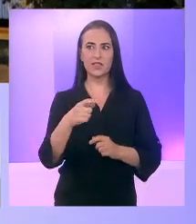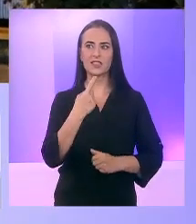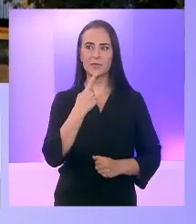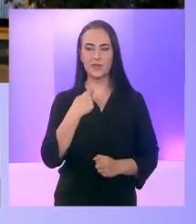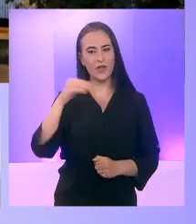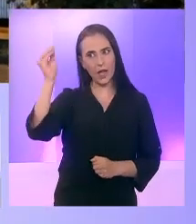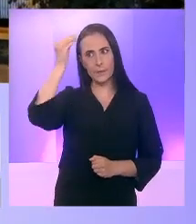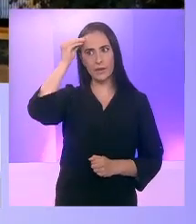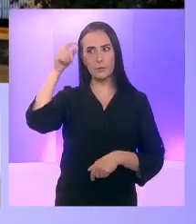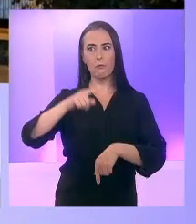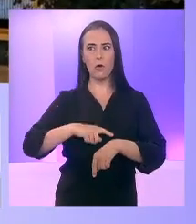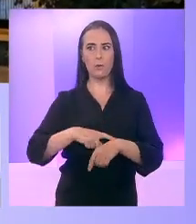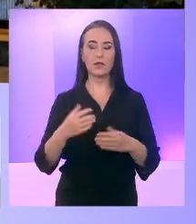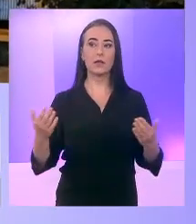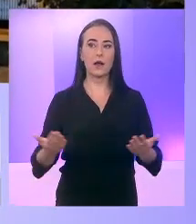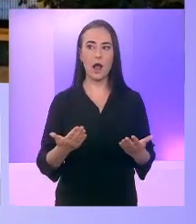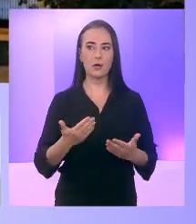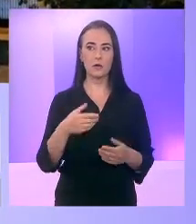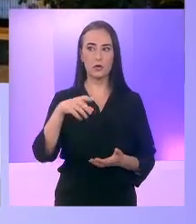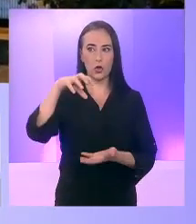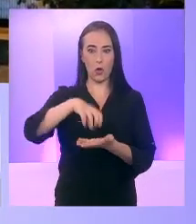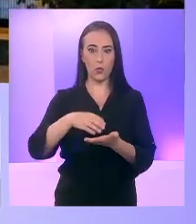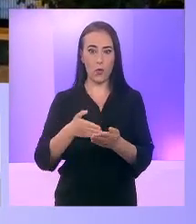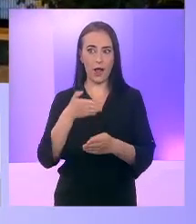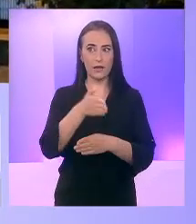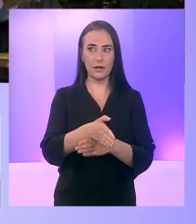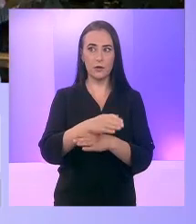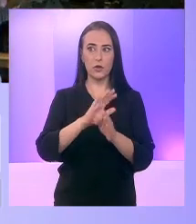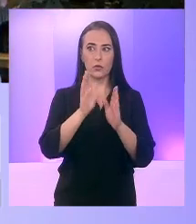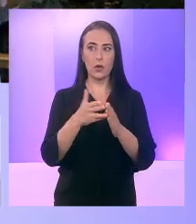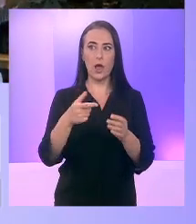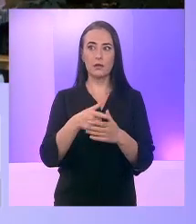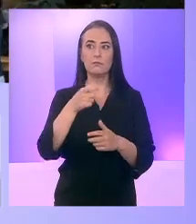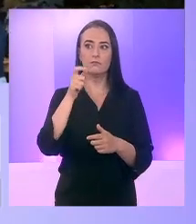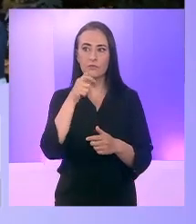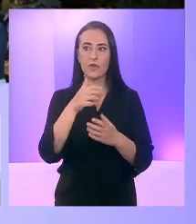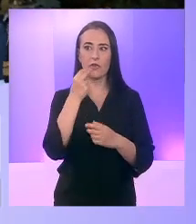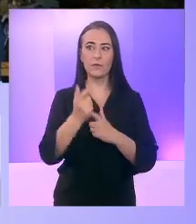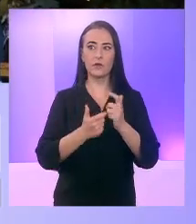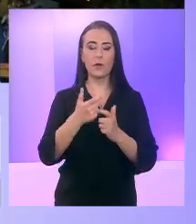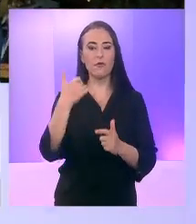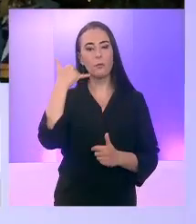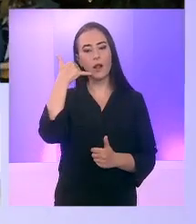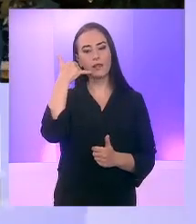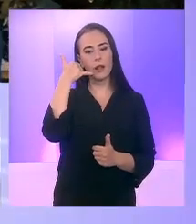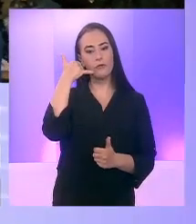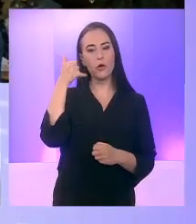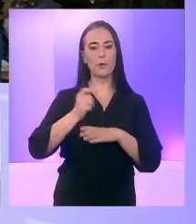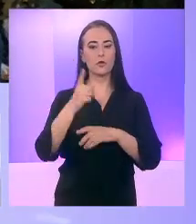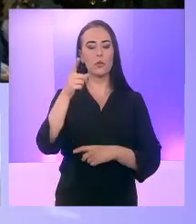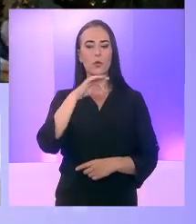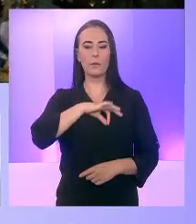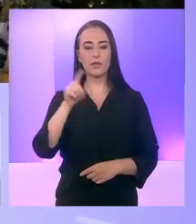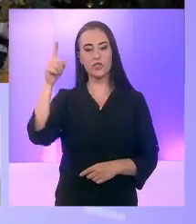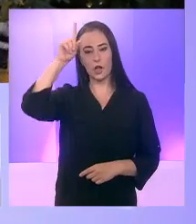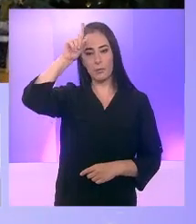Vă reamintim că în momentul în care hoțul a intrat peste bătrâni în casă, aceștia vorbeau la telefon cu un nepot de-a lor din